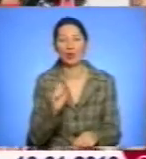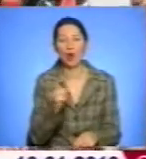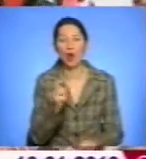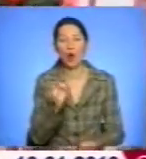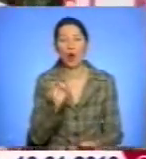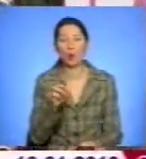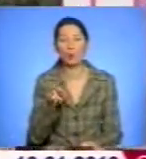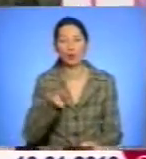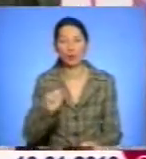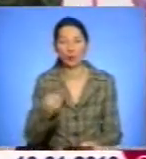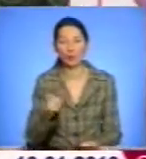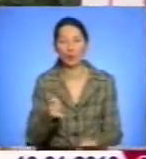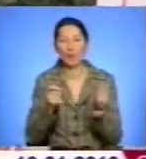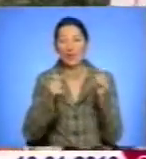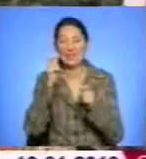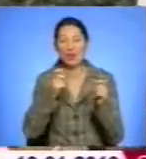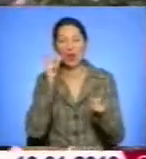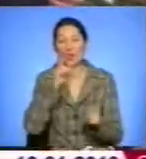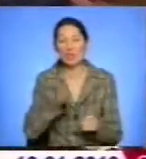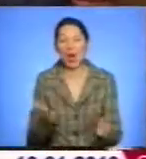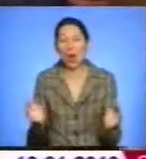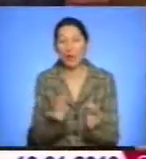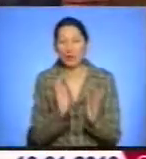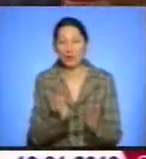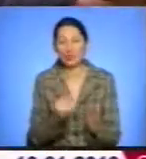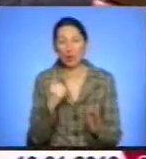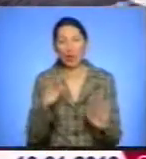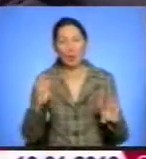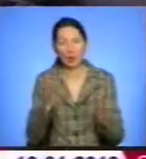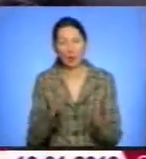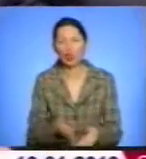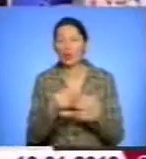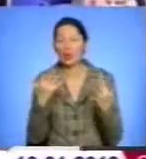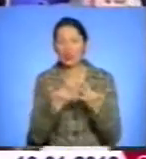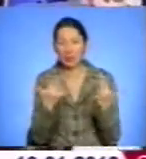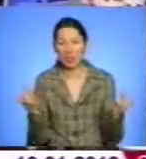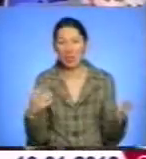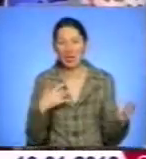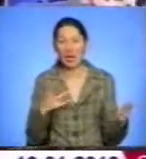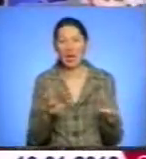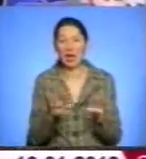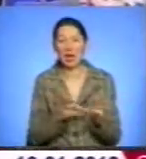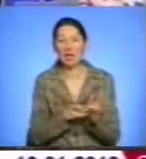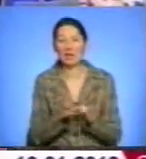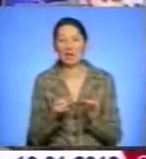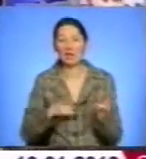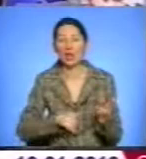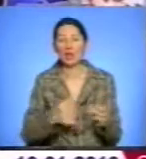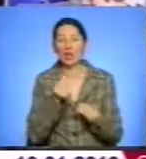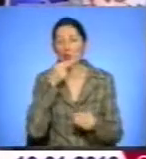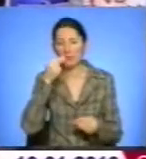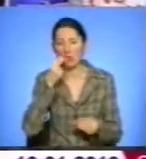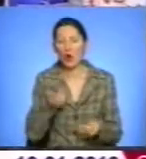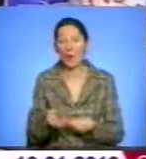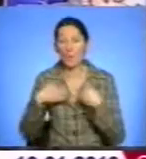Антоновичу. Фестиваль «Куті» не обмежився лише однією подією. Широке різноманіття різдвяних страв представили господині з